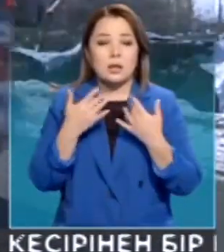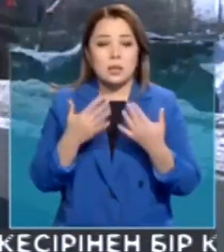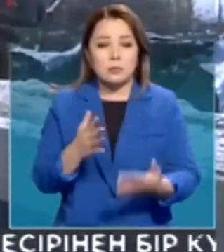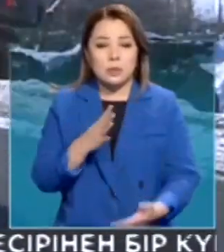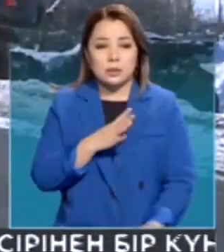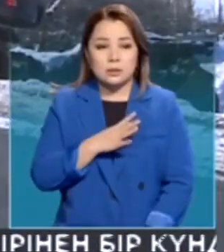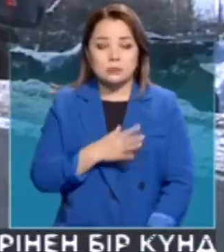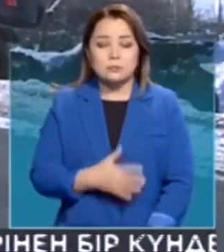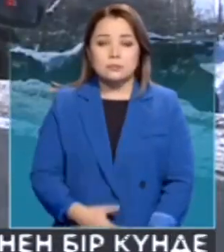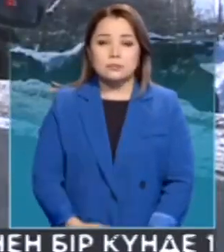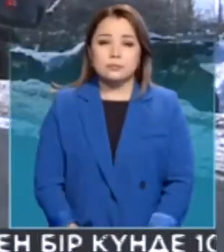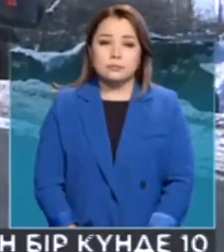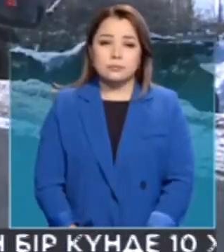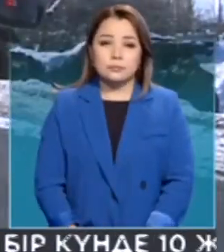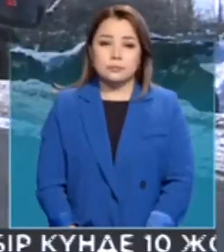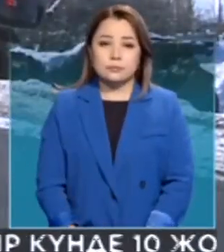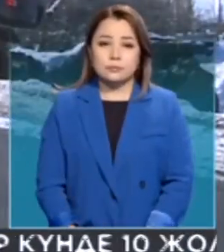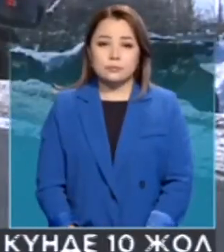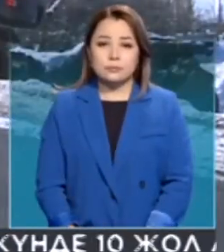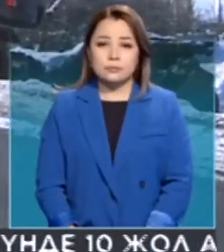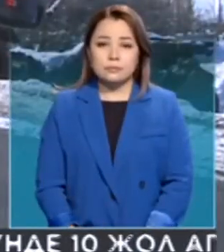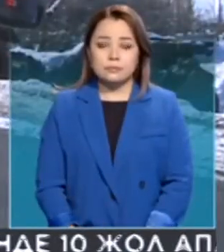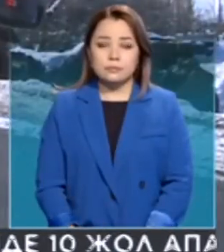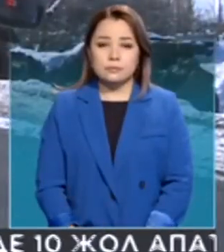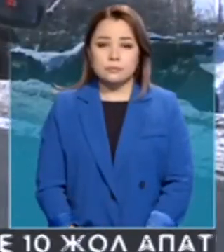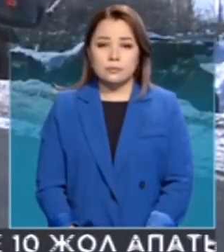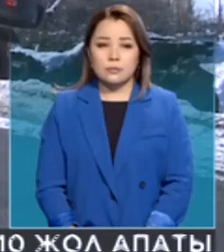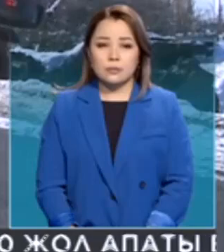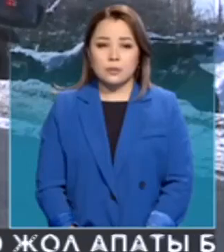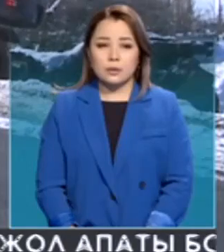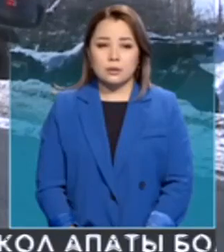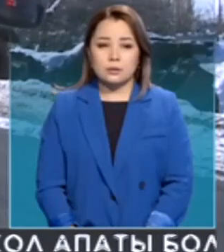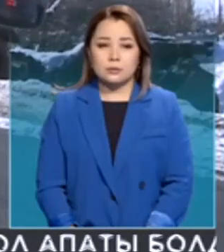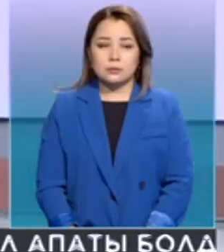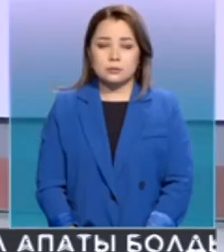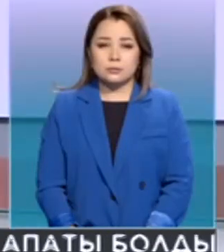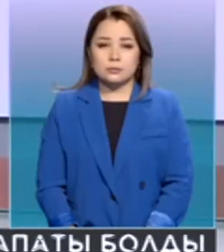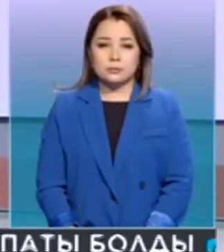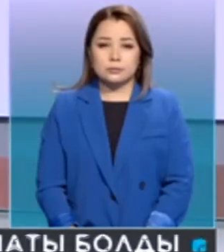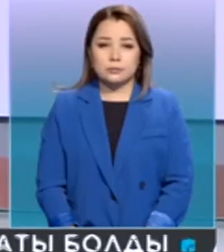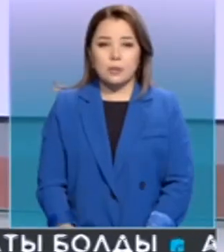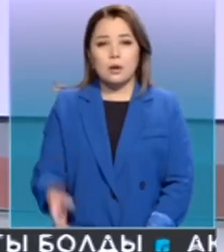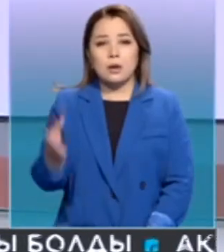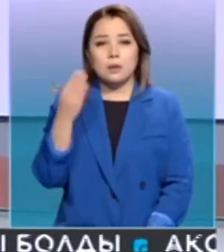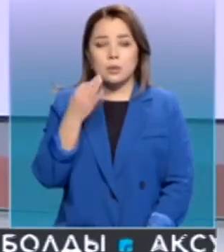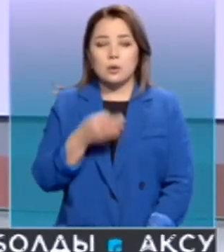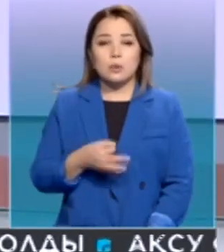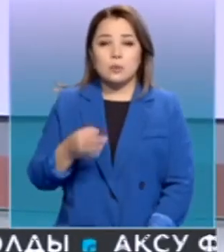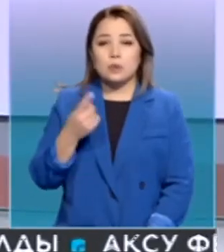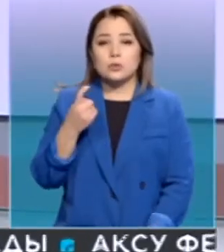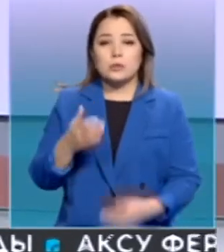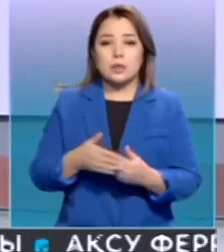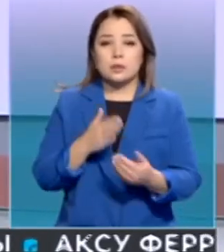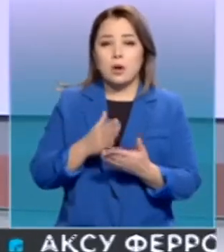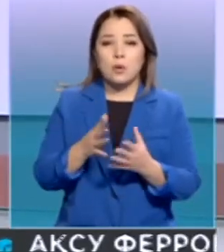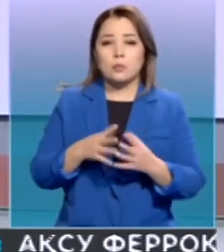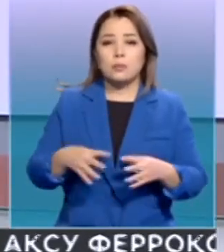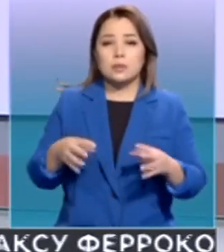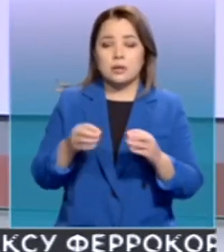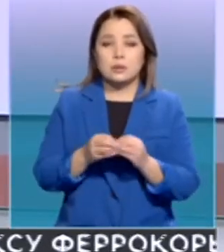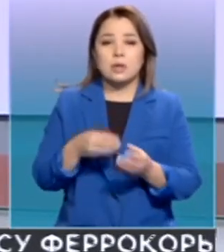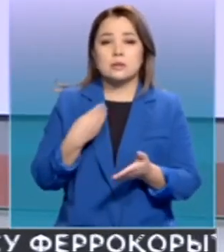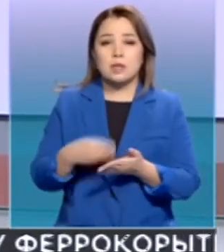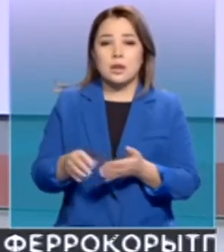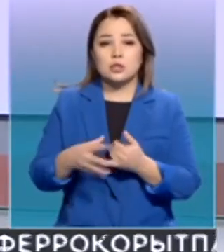Айнұр Ақпаева, Еркін Оразбаев, Қазақстан ұлттық арнасы, Түркістан облысынан. Ал Алматы облысында 100-ден астам отбасы